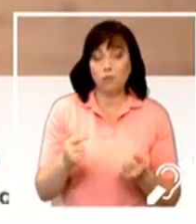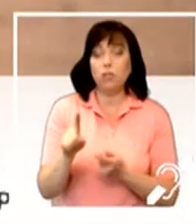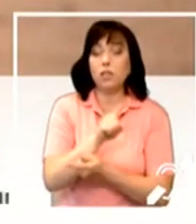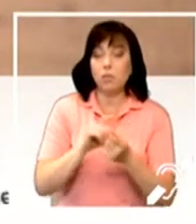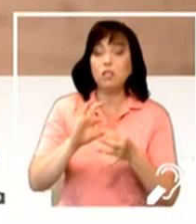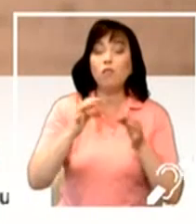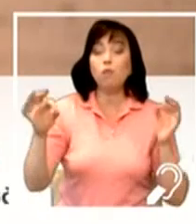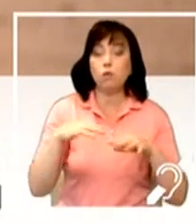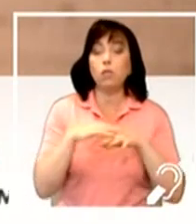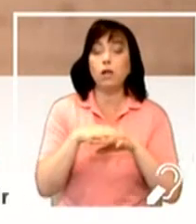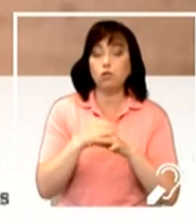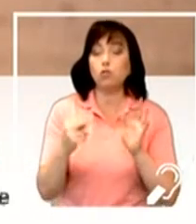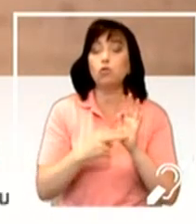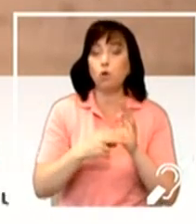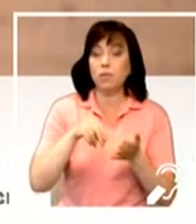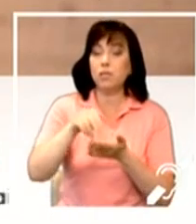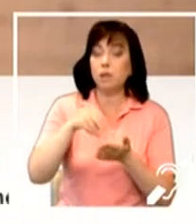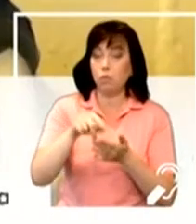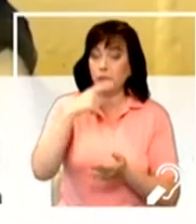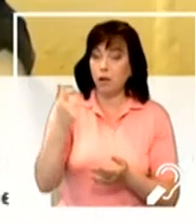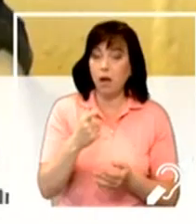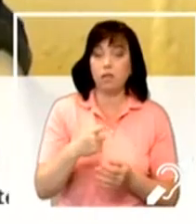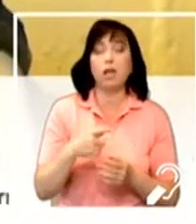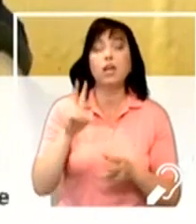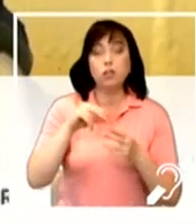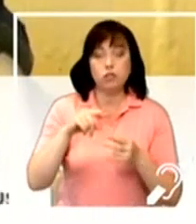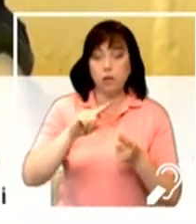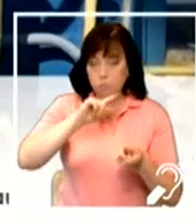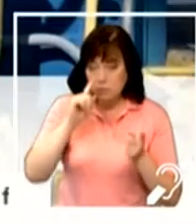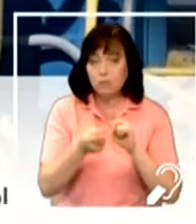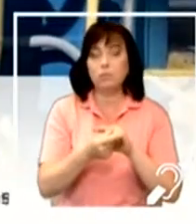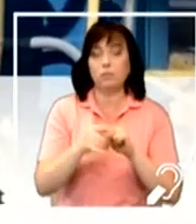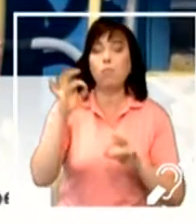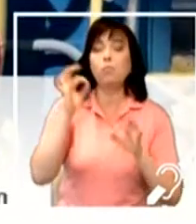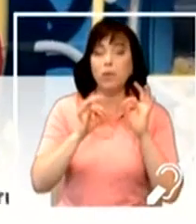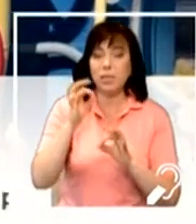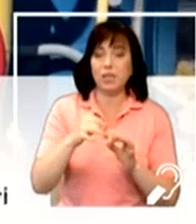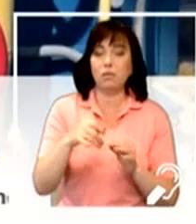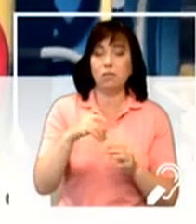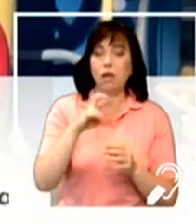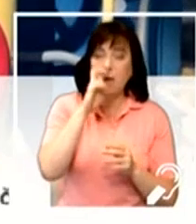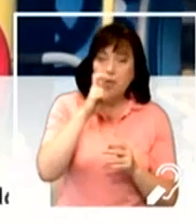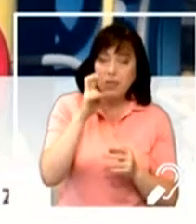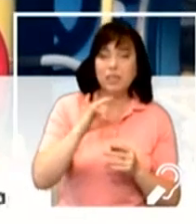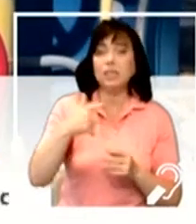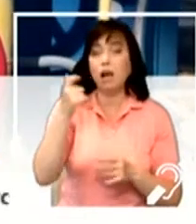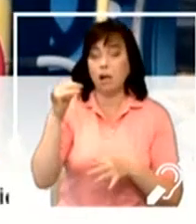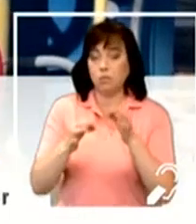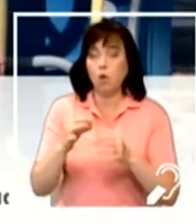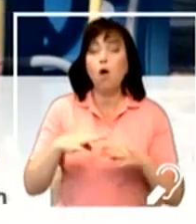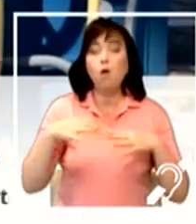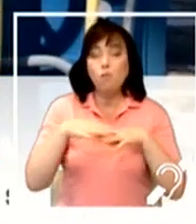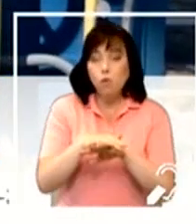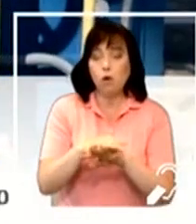modifică formula de calcul a prețului de achiziție a gazului, fiind inversată ponderea valorii petrolului și gazelor naturale. Formula